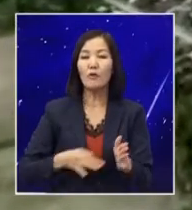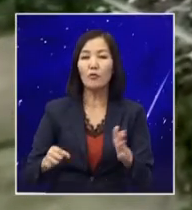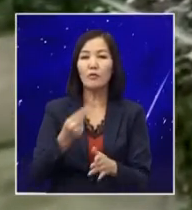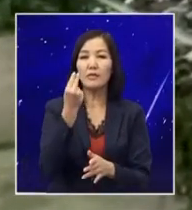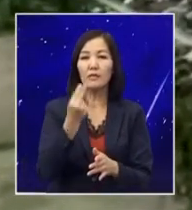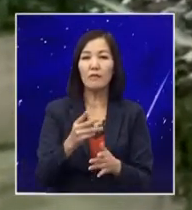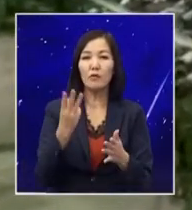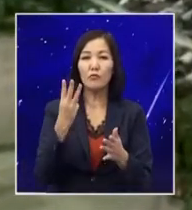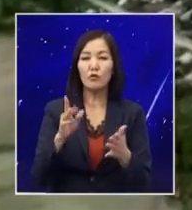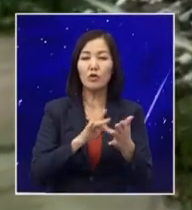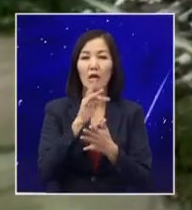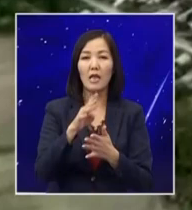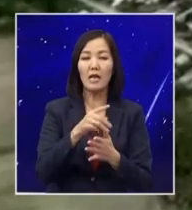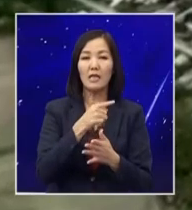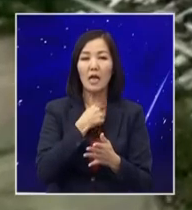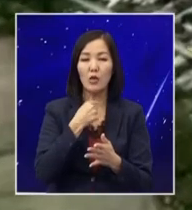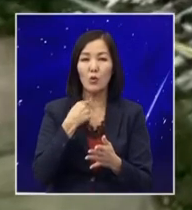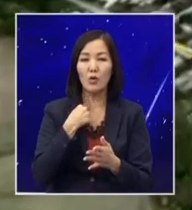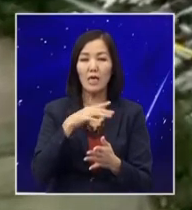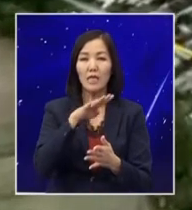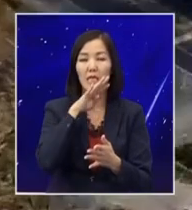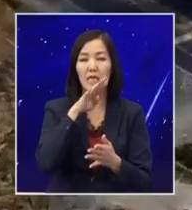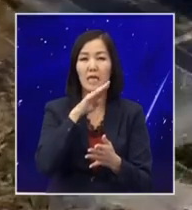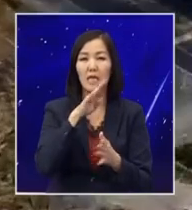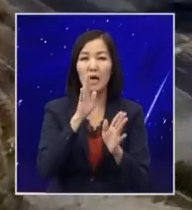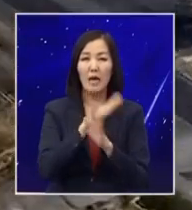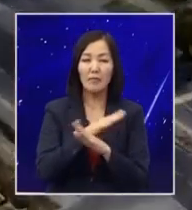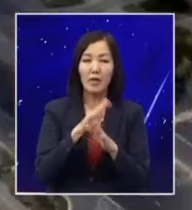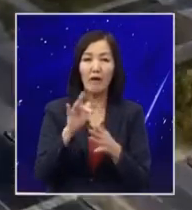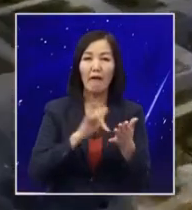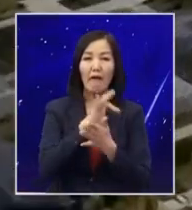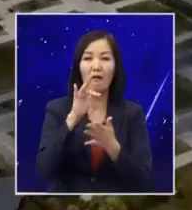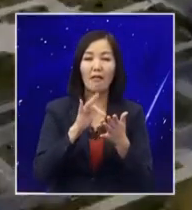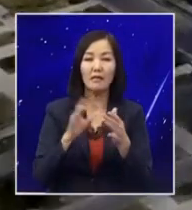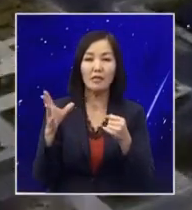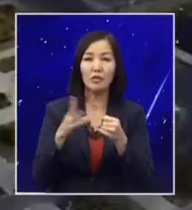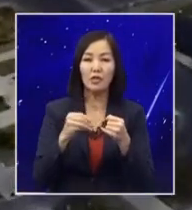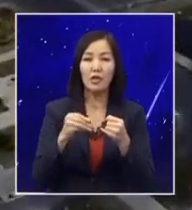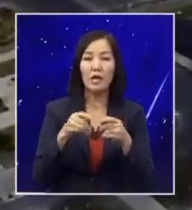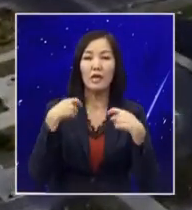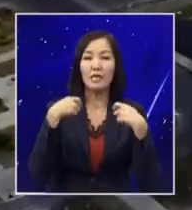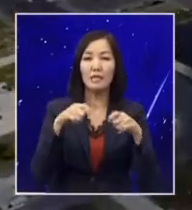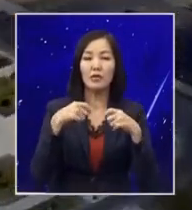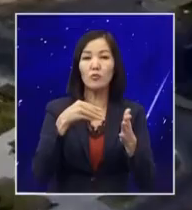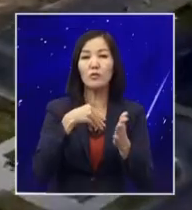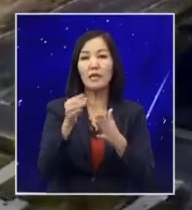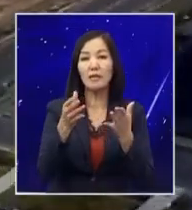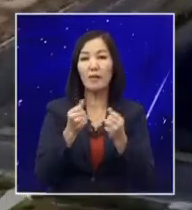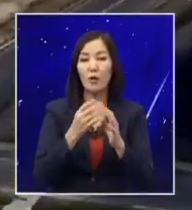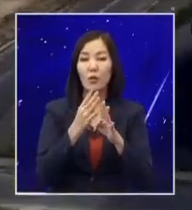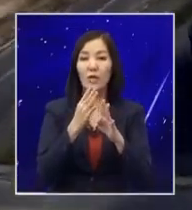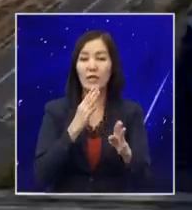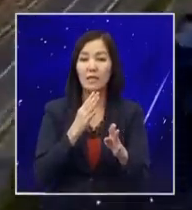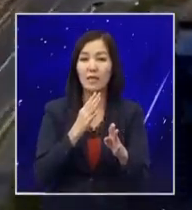цифрландырған үш қала Талдықорған, Текелі, Қапшағай. Енді дәл осы шаһар тұрғындары үшін жер учаскесін сату, сатып алу, кезекке